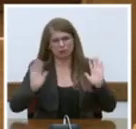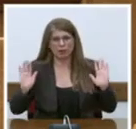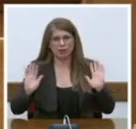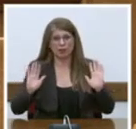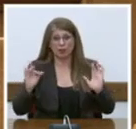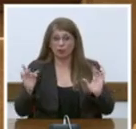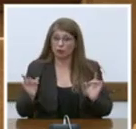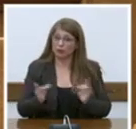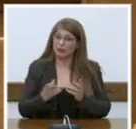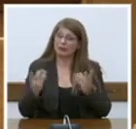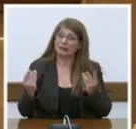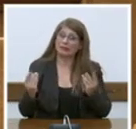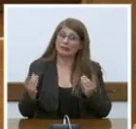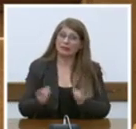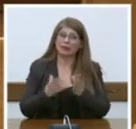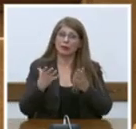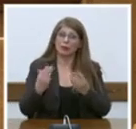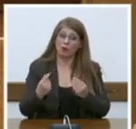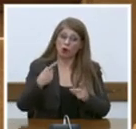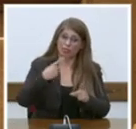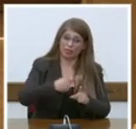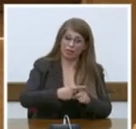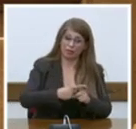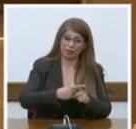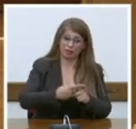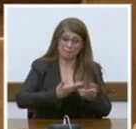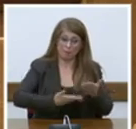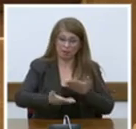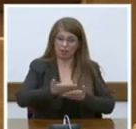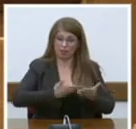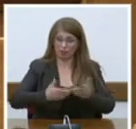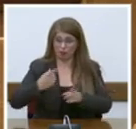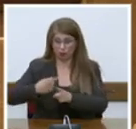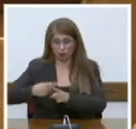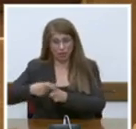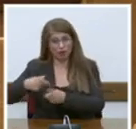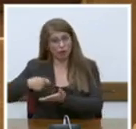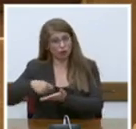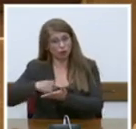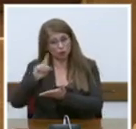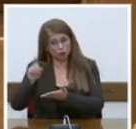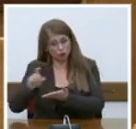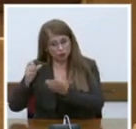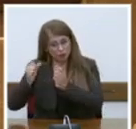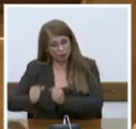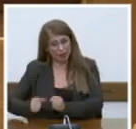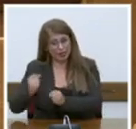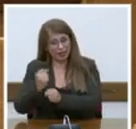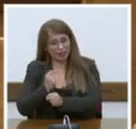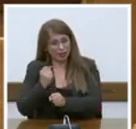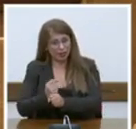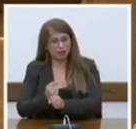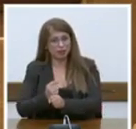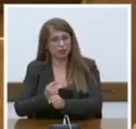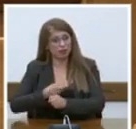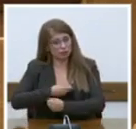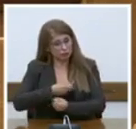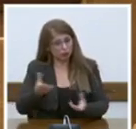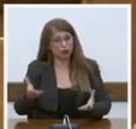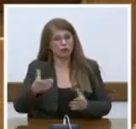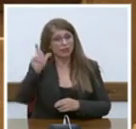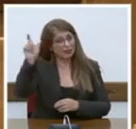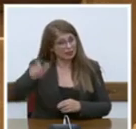πολύ ευνοϊκότερης μεταχείρισης από τον Έλληνα φορολογούμενο που ζει, εργάζεται και προσφέρει στην ίδια τη